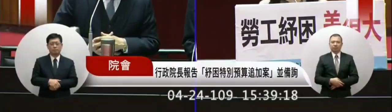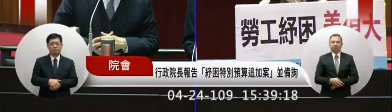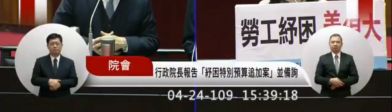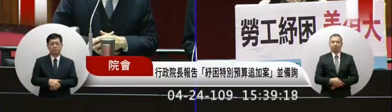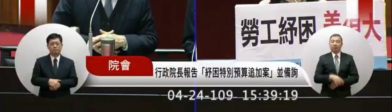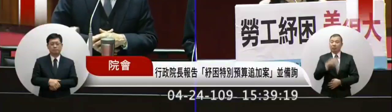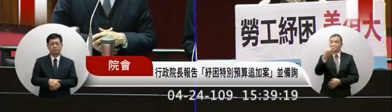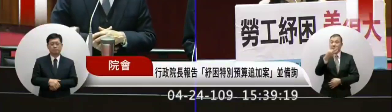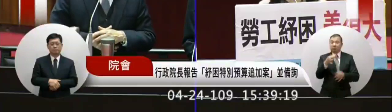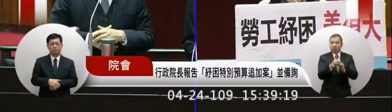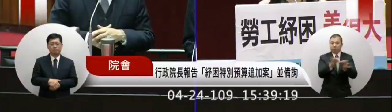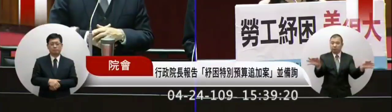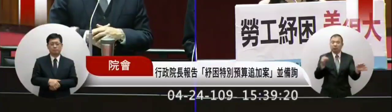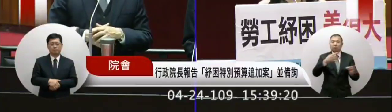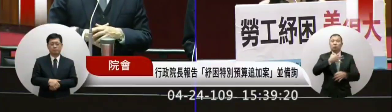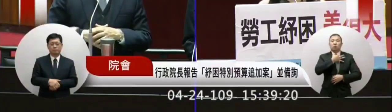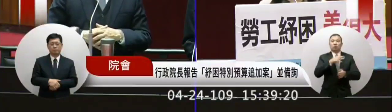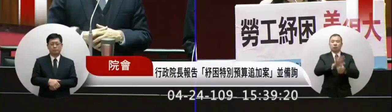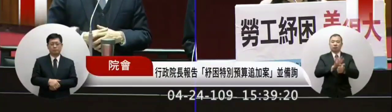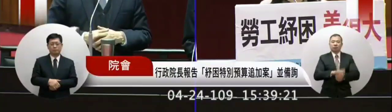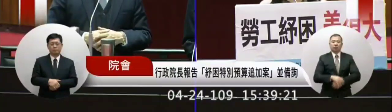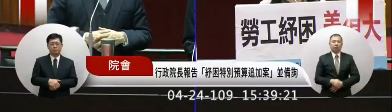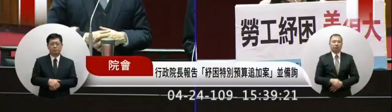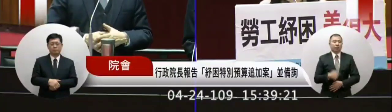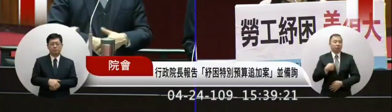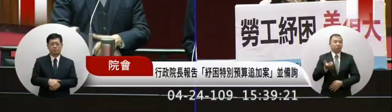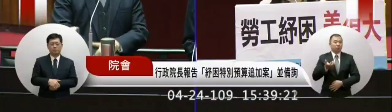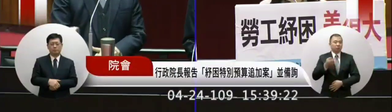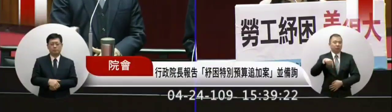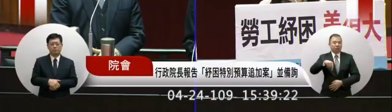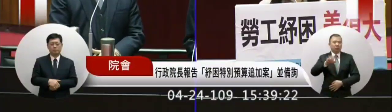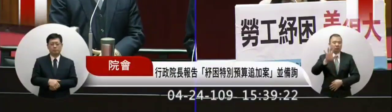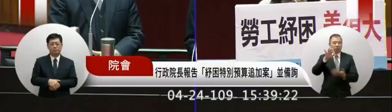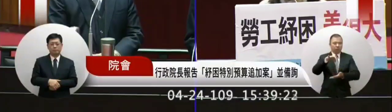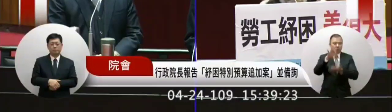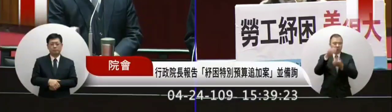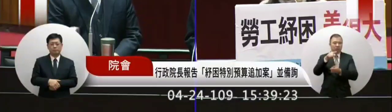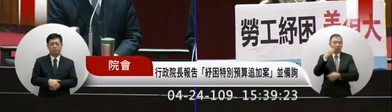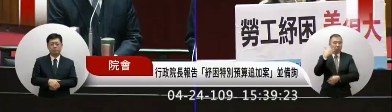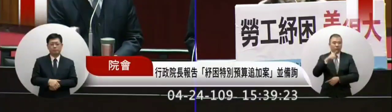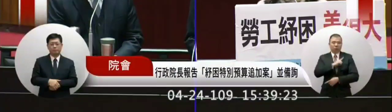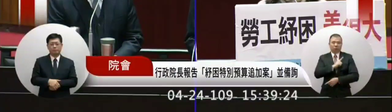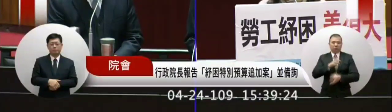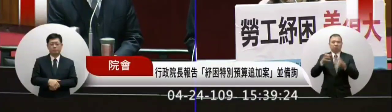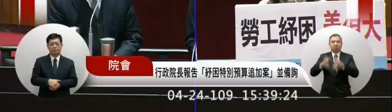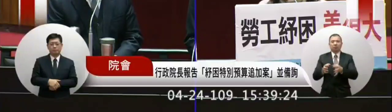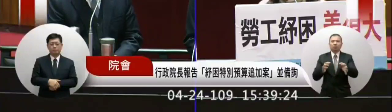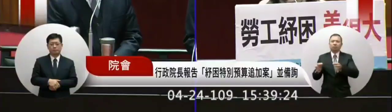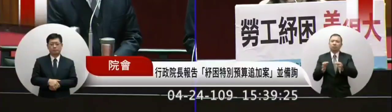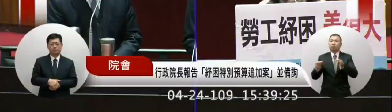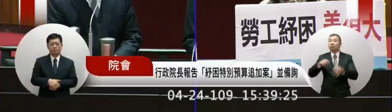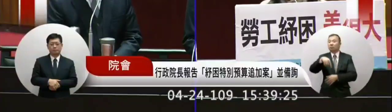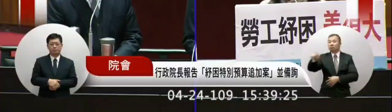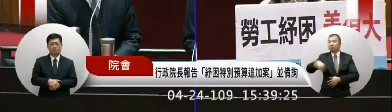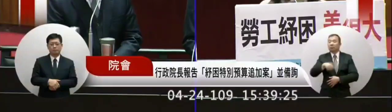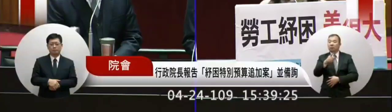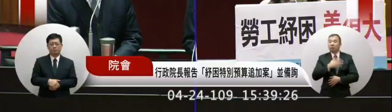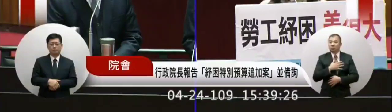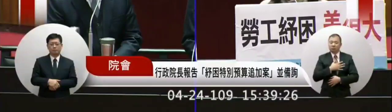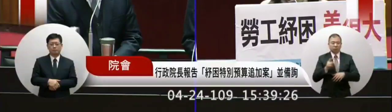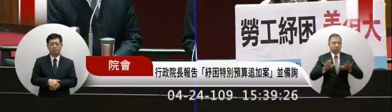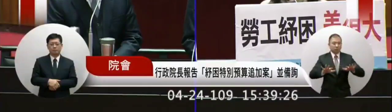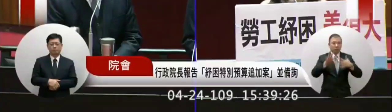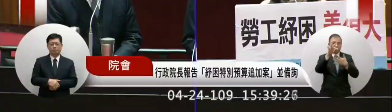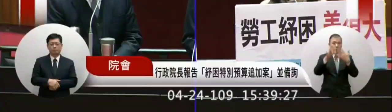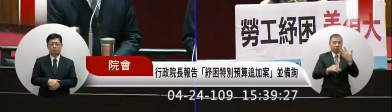发现金的纾困了哈。目前来讲，刚刚我们的税长也提到了，对自营工作者部分，你知道说我们现在有一个规